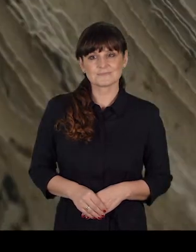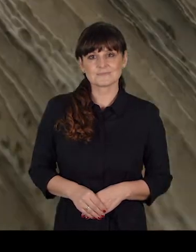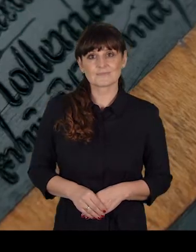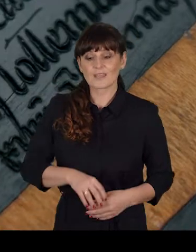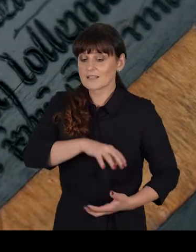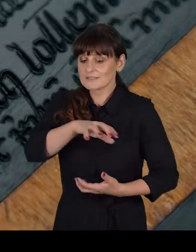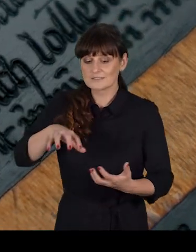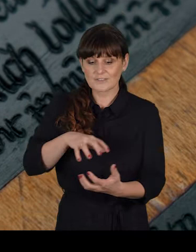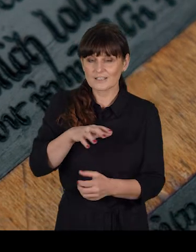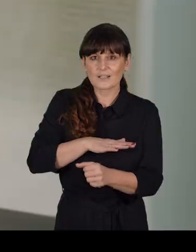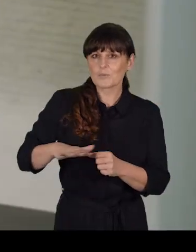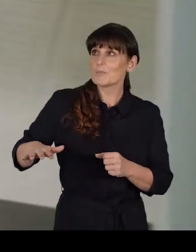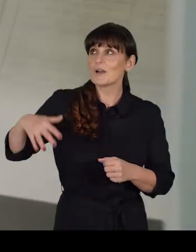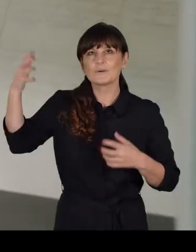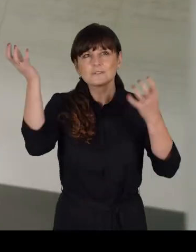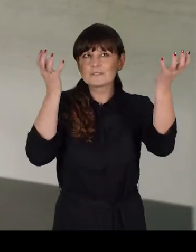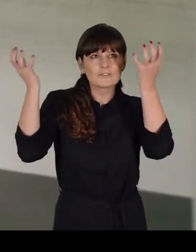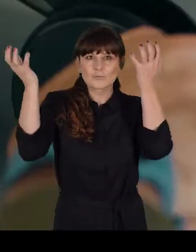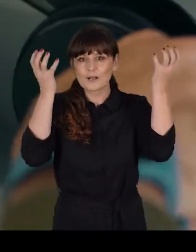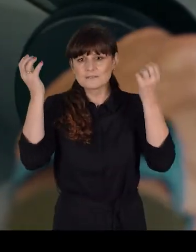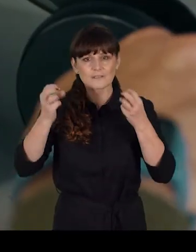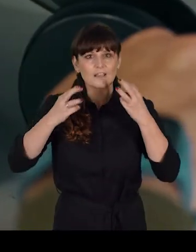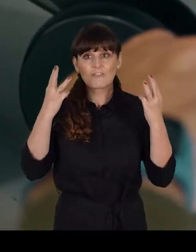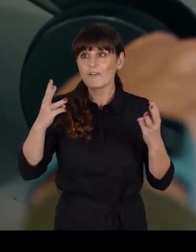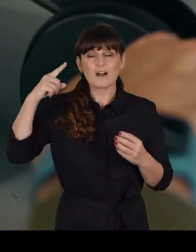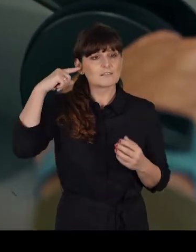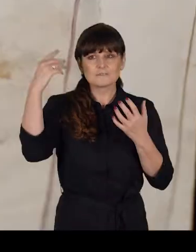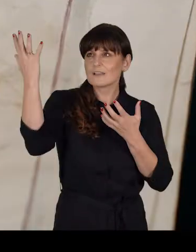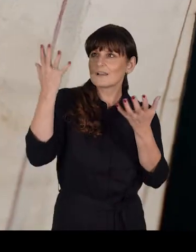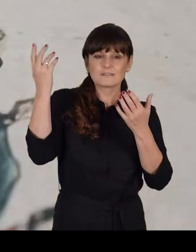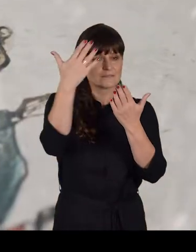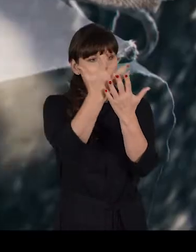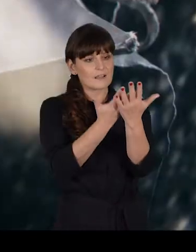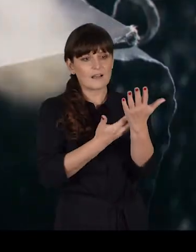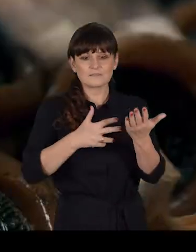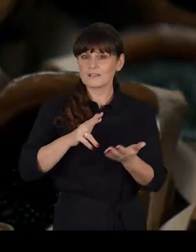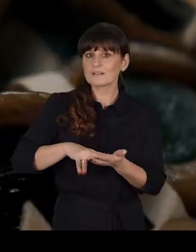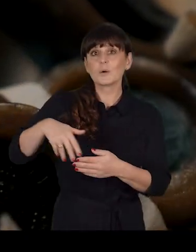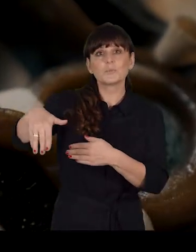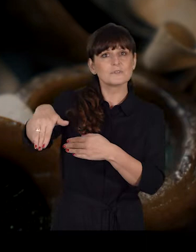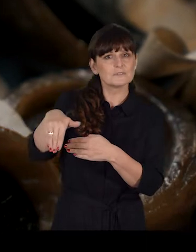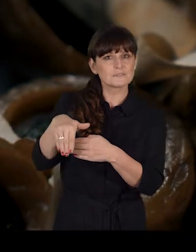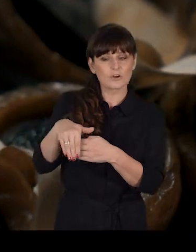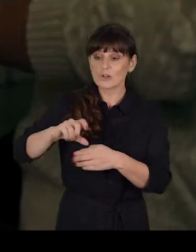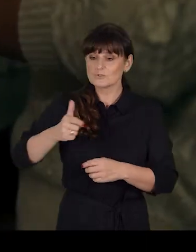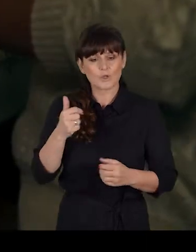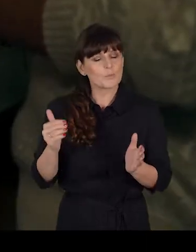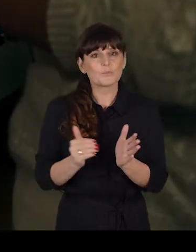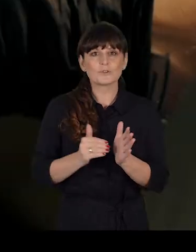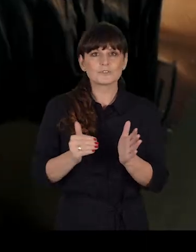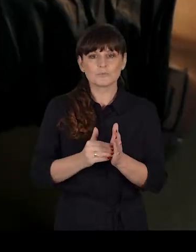Świat jest pełen informacji, niezbędnych danych na wyciągnięcie ręki. Czegokolwiek